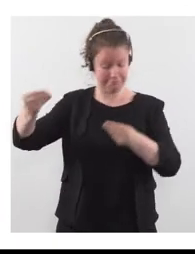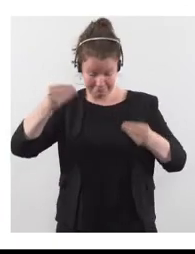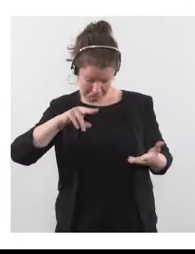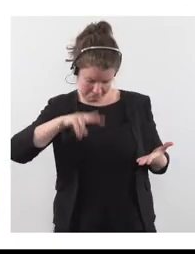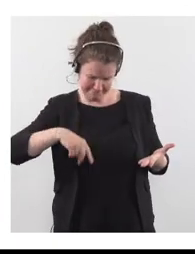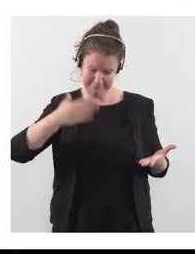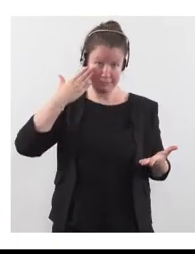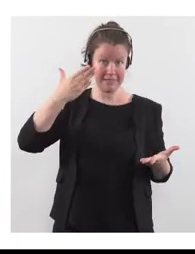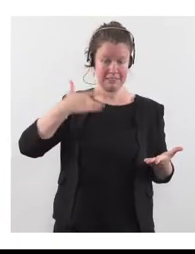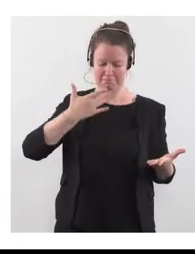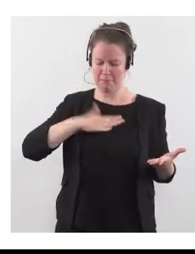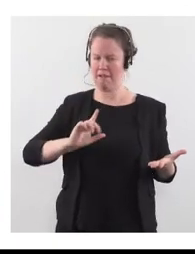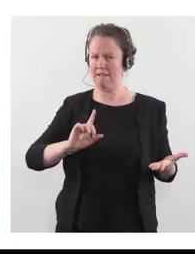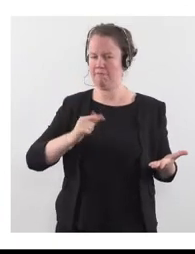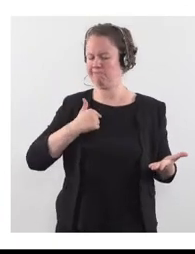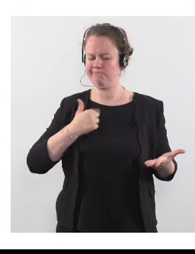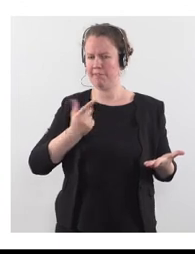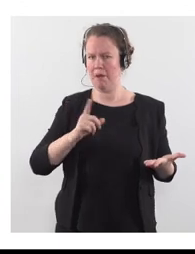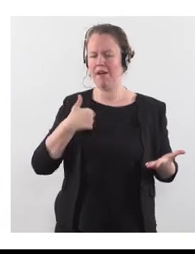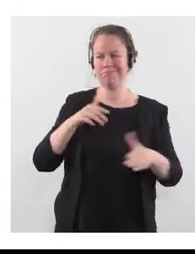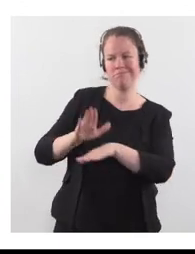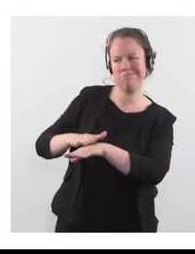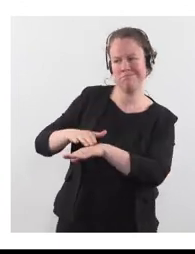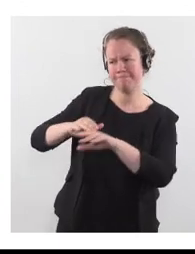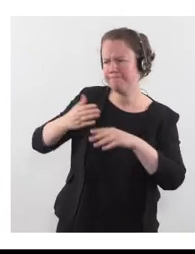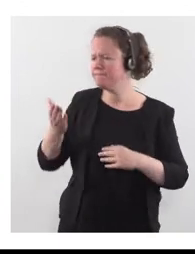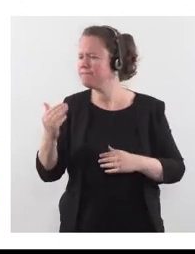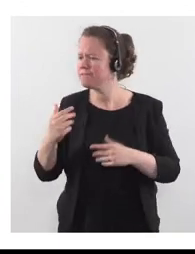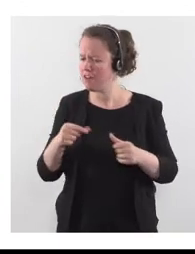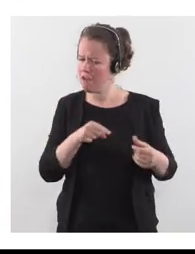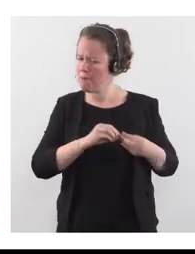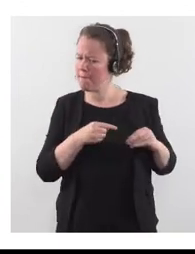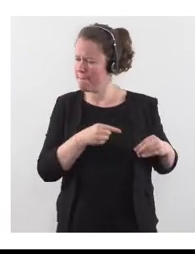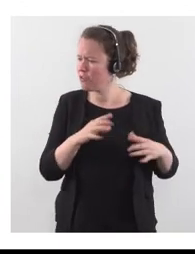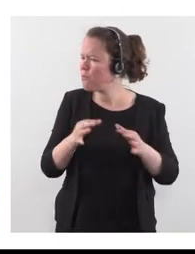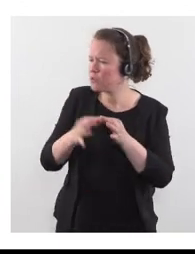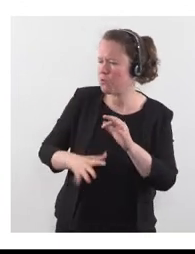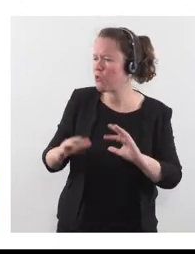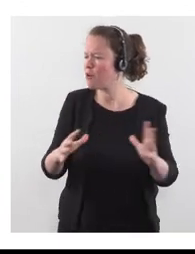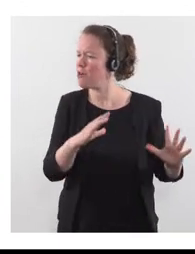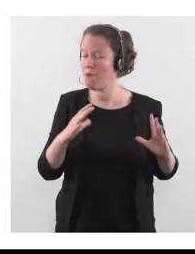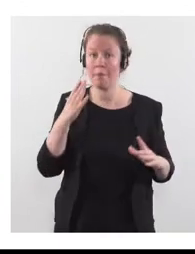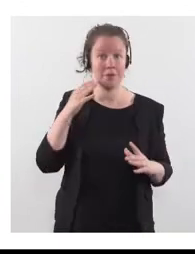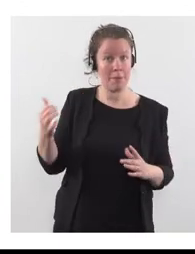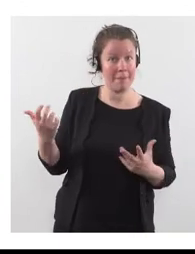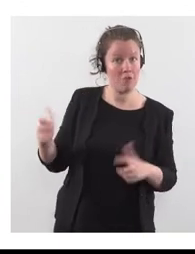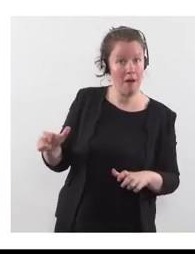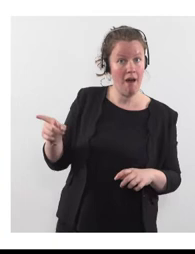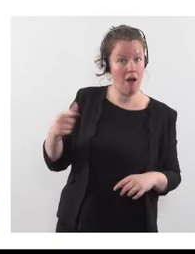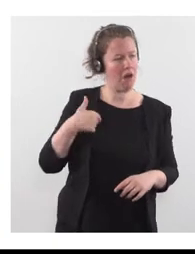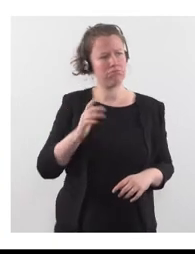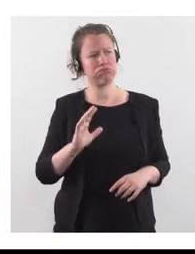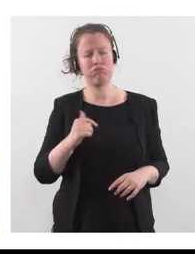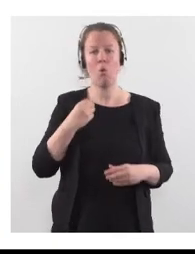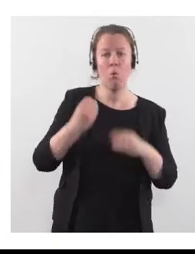que nous leur demanderions ce qu'ils allaient faire afin de régler le problème. S'ils refusaient de le faire ou si nous